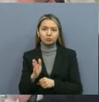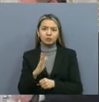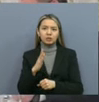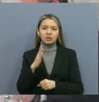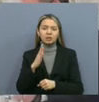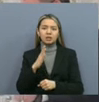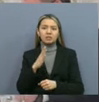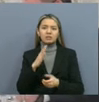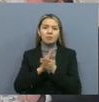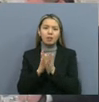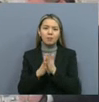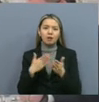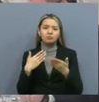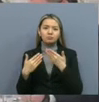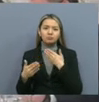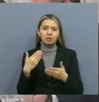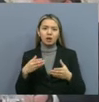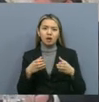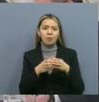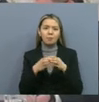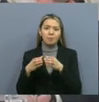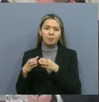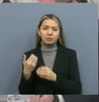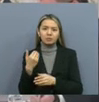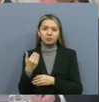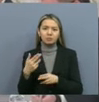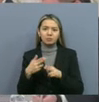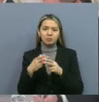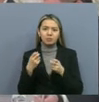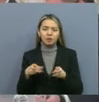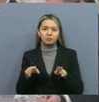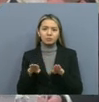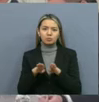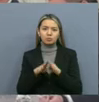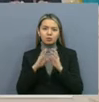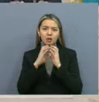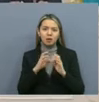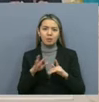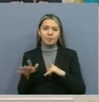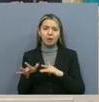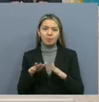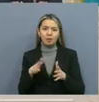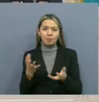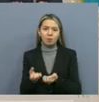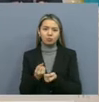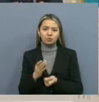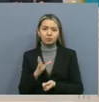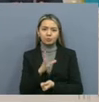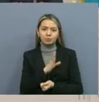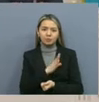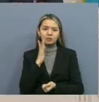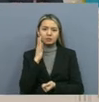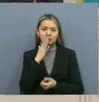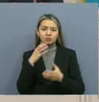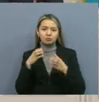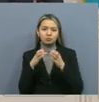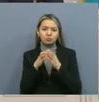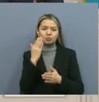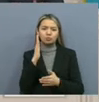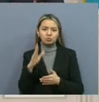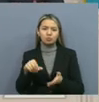шетелдік дипломатиялық өкілдермен компаниялар кеңселерінің қауіпсіздігін сақтау үшін шаралар қабылдауды, мемлекетіміздің ұлттық мүддесіне